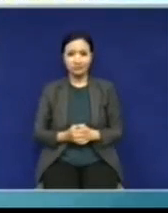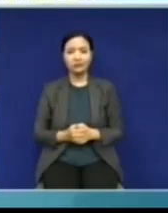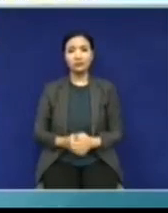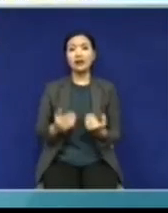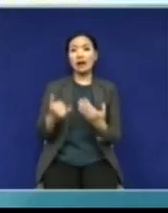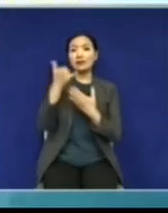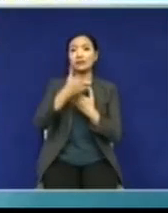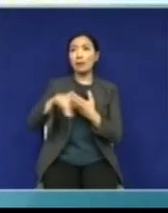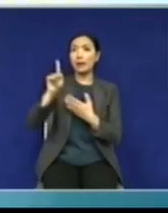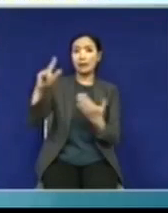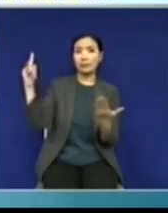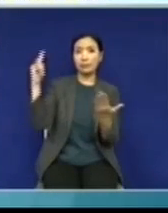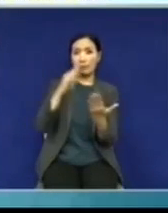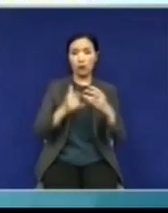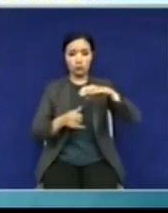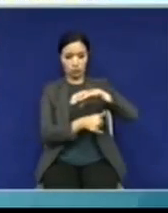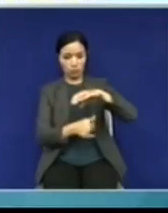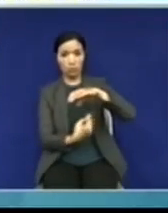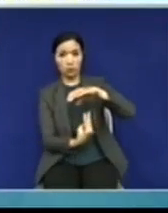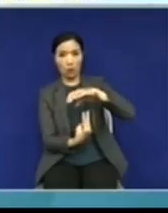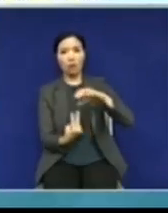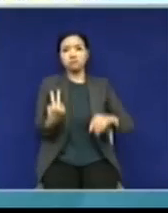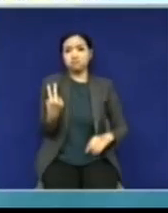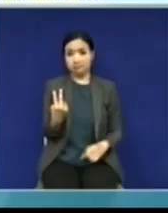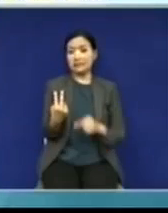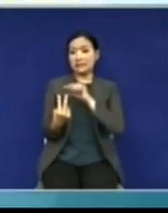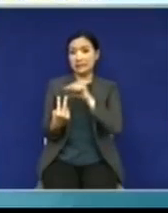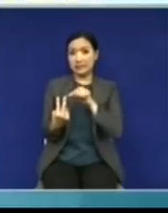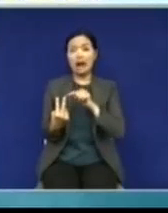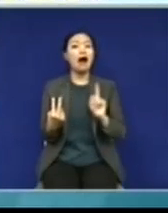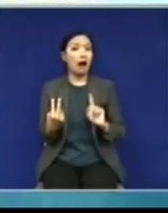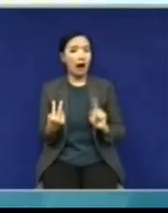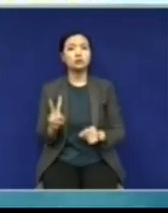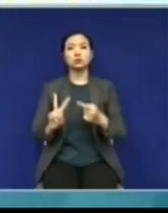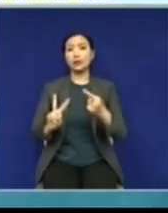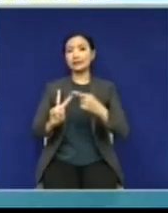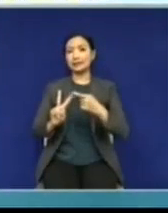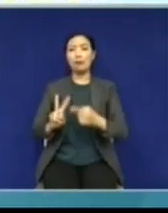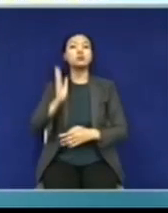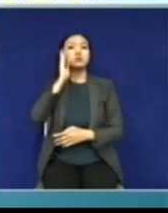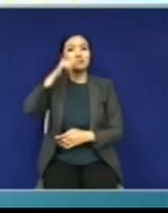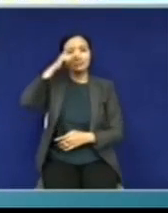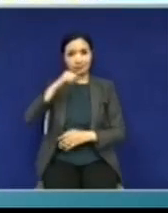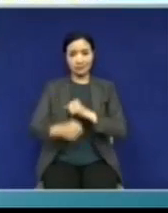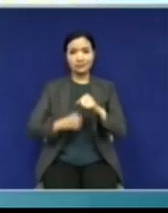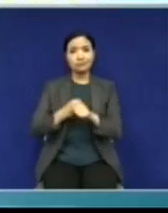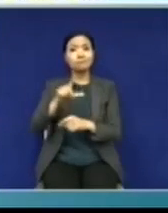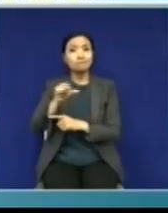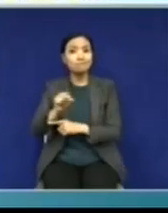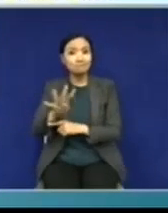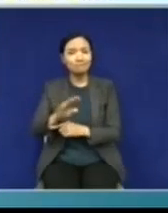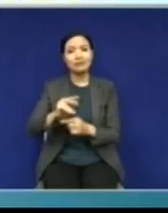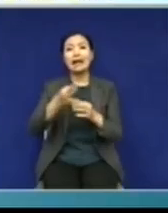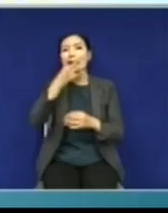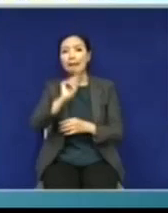ต่างประเทศและเข้าสเตทควอรันทีนนะคะมี2รายรายแรกนะคะเป็นชายไทยอายุ24ปีนะคะอาชีพนักศึกษ